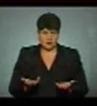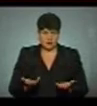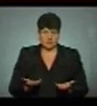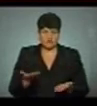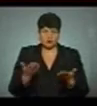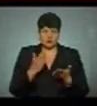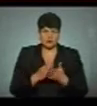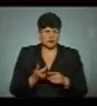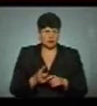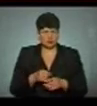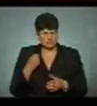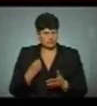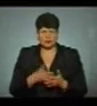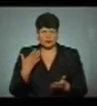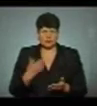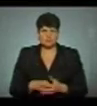вони достатньо дорогі.